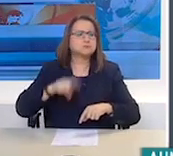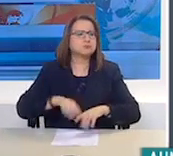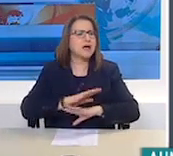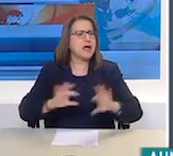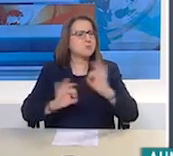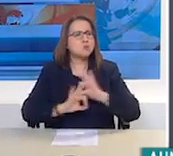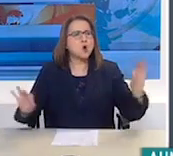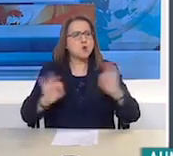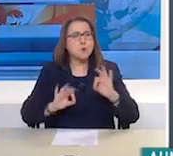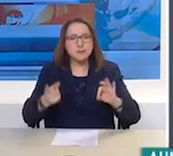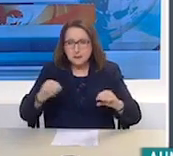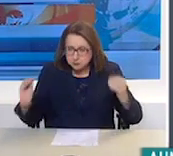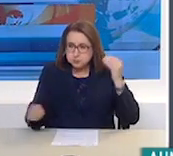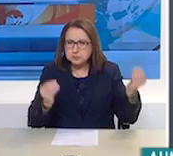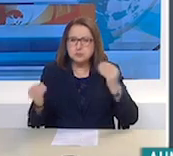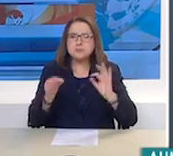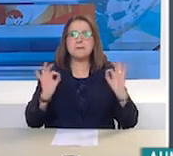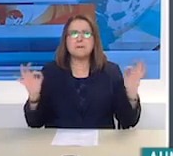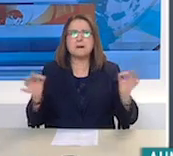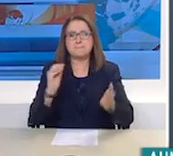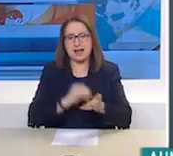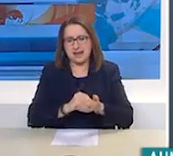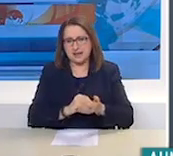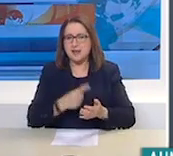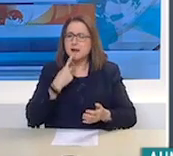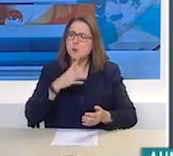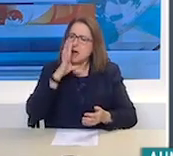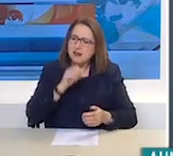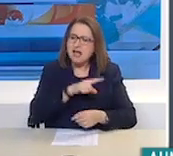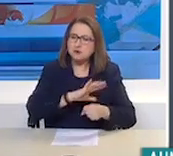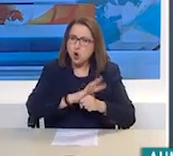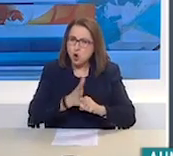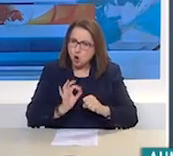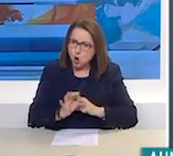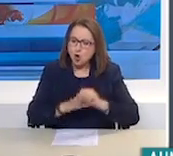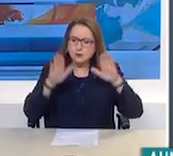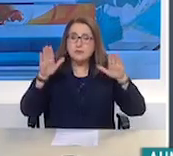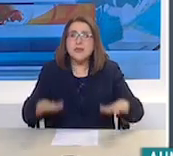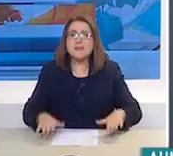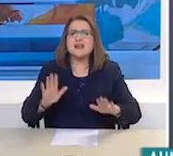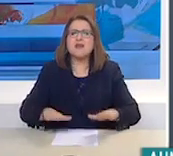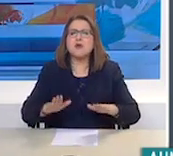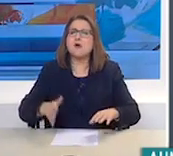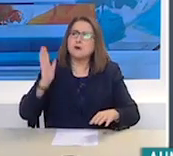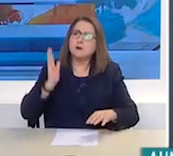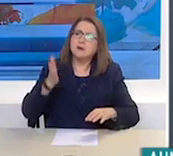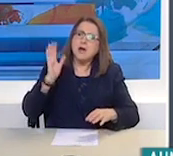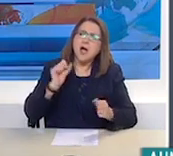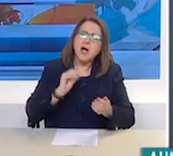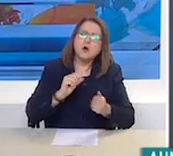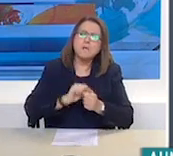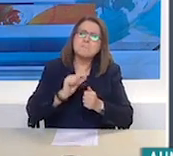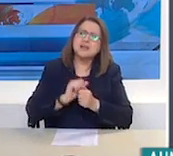ό,τι φαίνεται μέχρι τώρα, θα βρίσκεται μαζί μας για αρκετό καιρό και για να είμαστε ασφαλείς, θα πρέπει να συνεχίσουμε να τηρούμε τα μέτρα προφύλαξης που όλοι